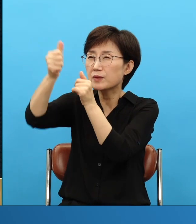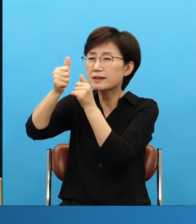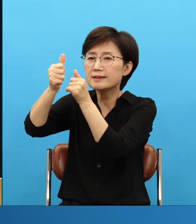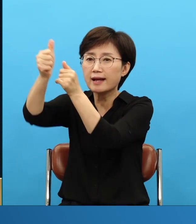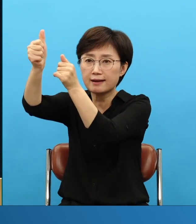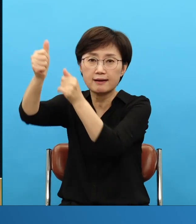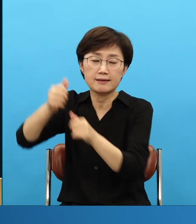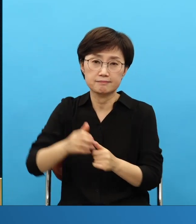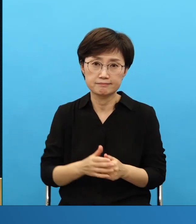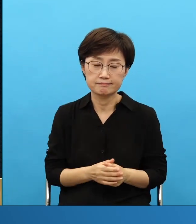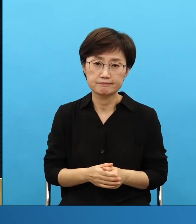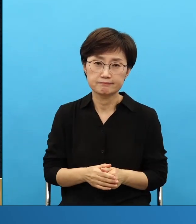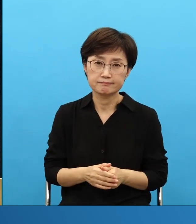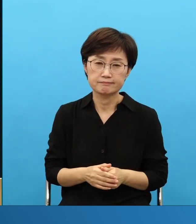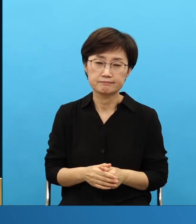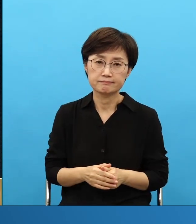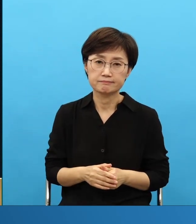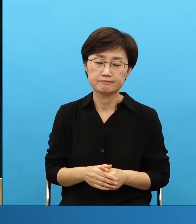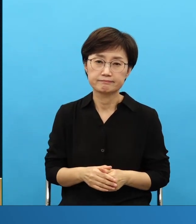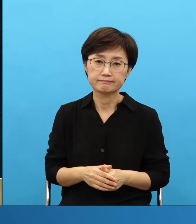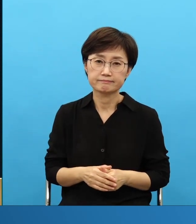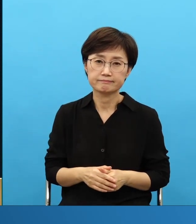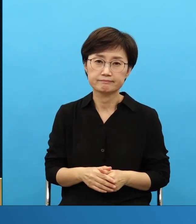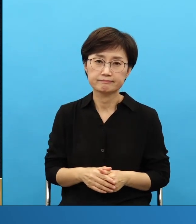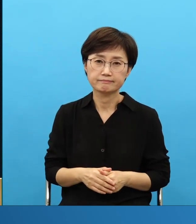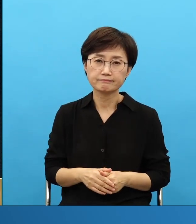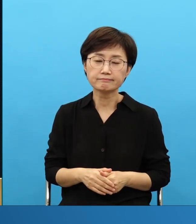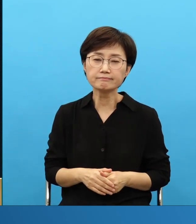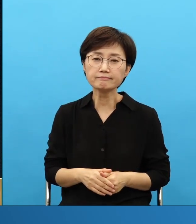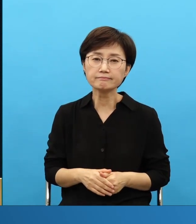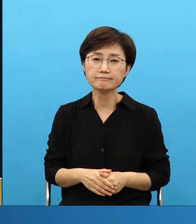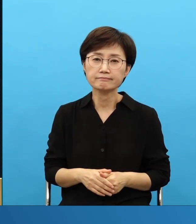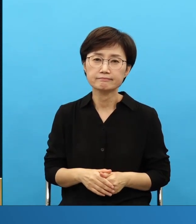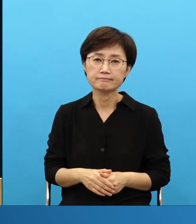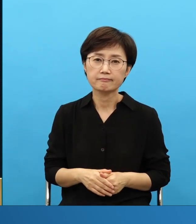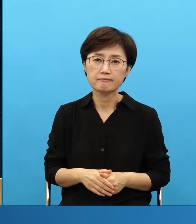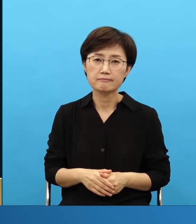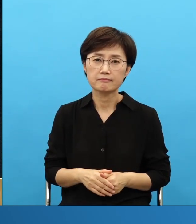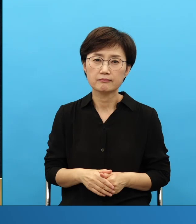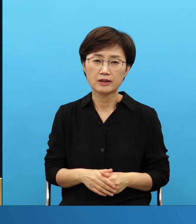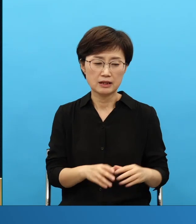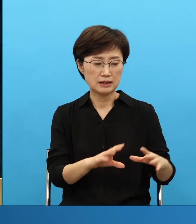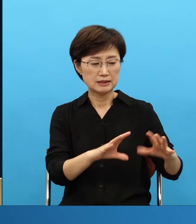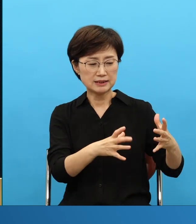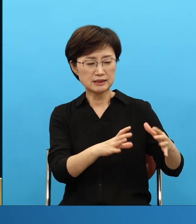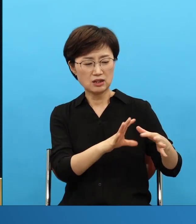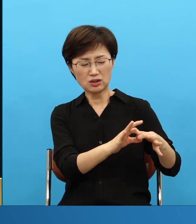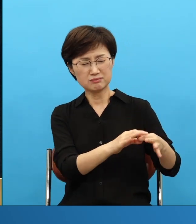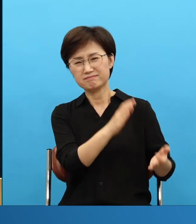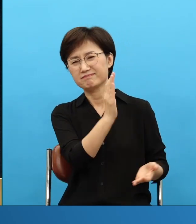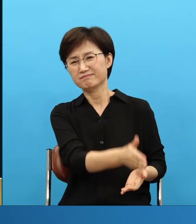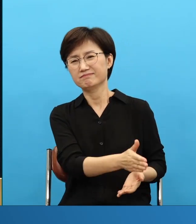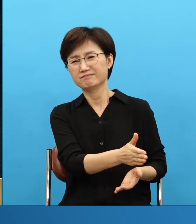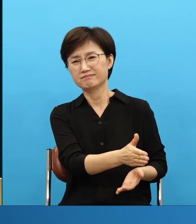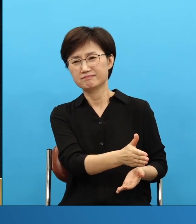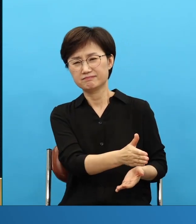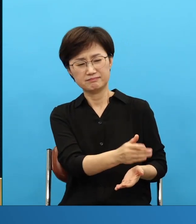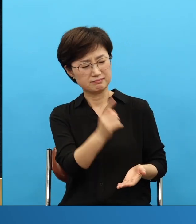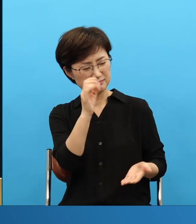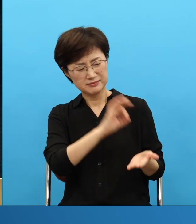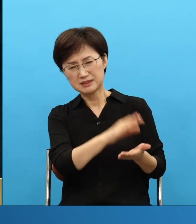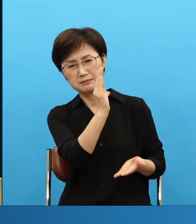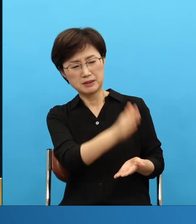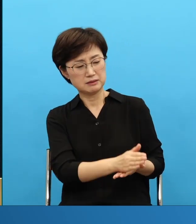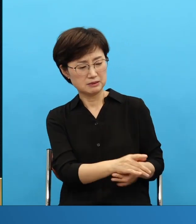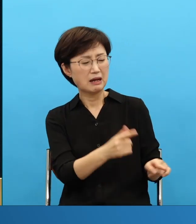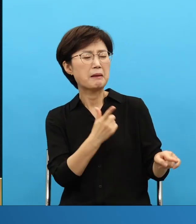the world that amount to nothing at all. Now you must take hold of that for which God has called you heavenward. 땅의 것 말고 Not the things of the earth. 나 그런 거 다 해봤어.